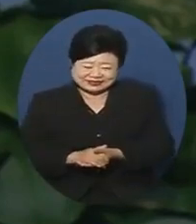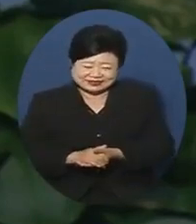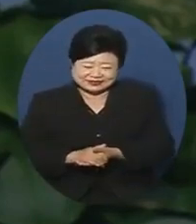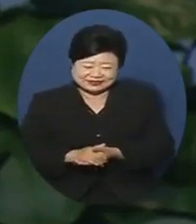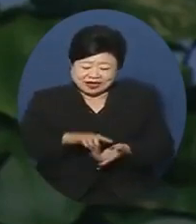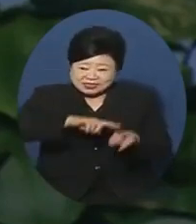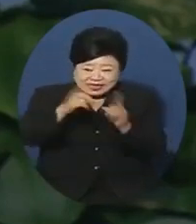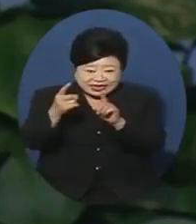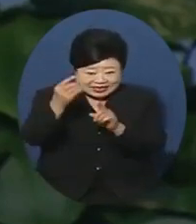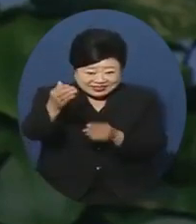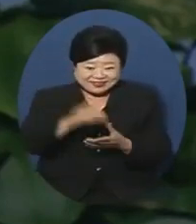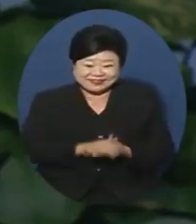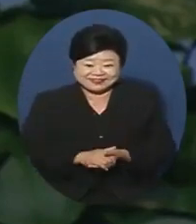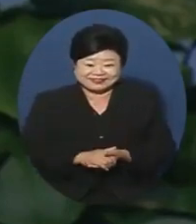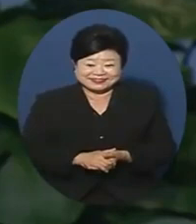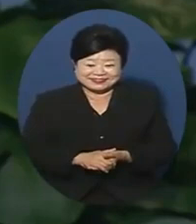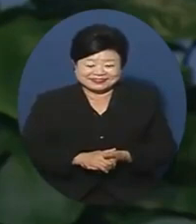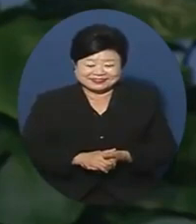살아났습니다.